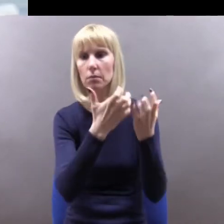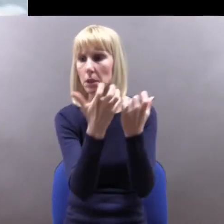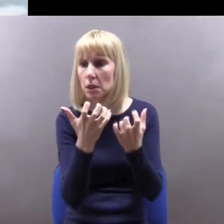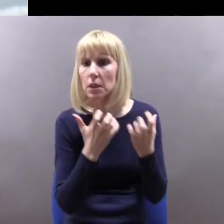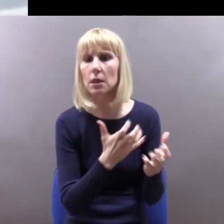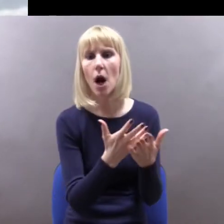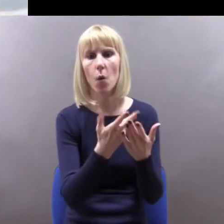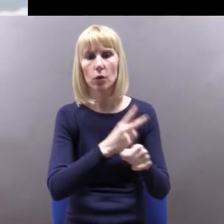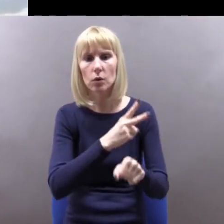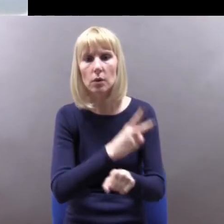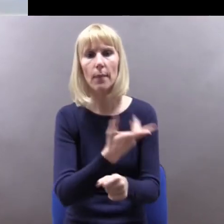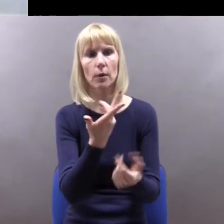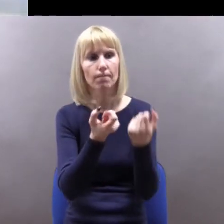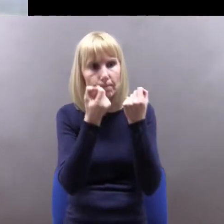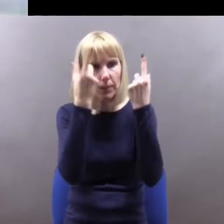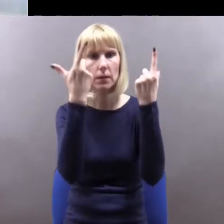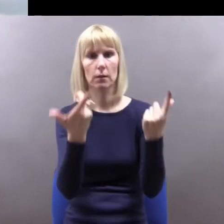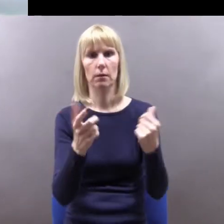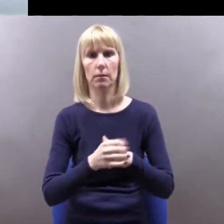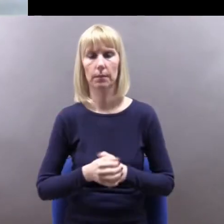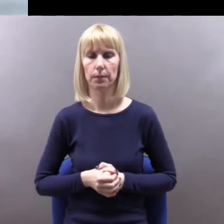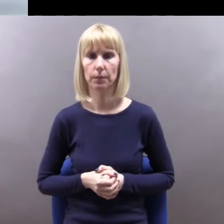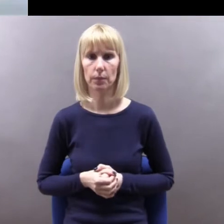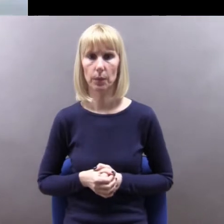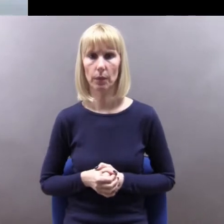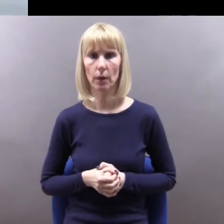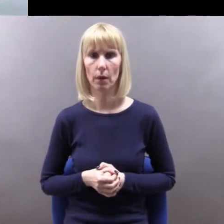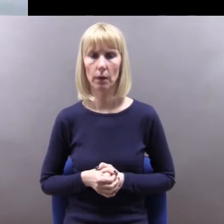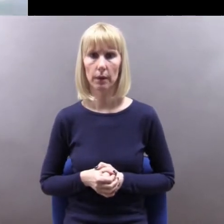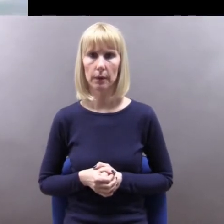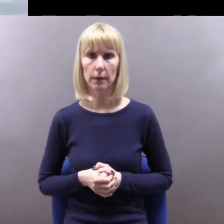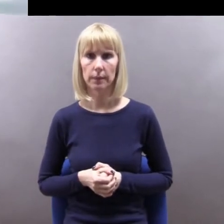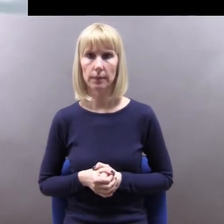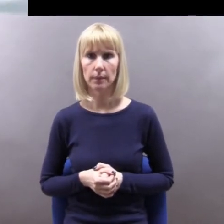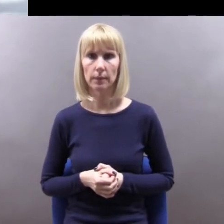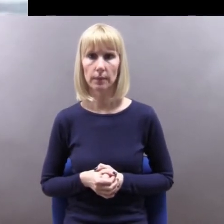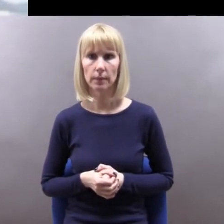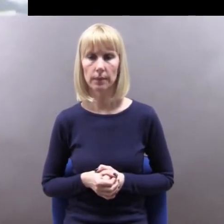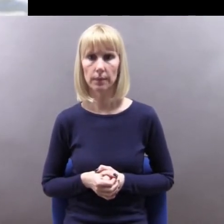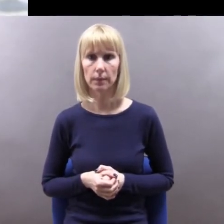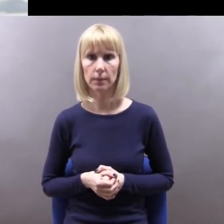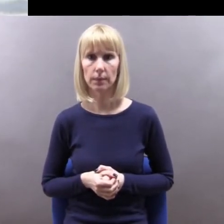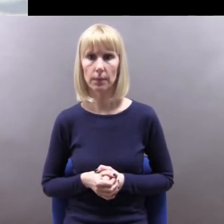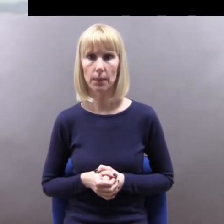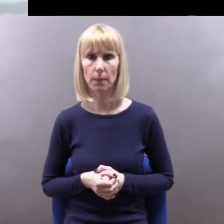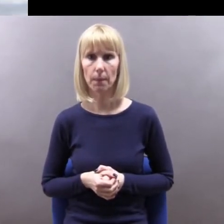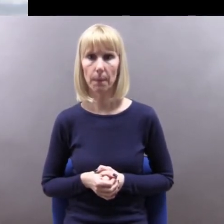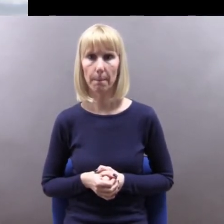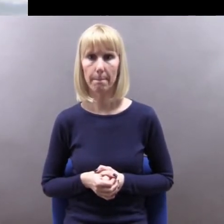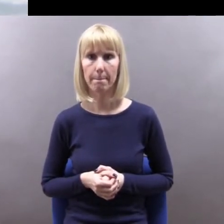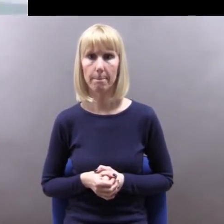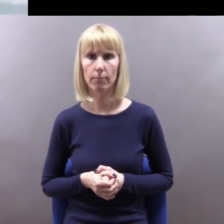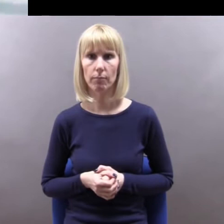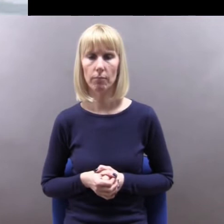dla zarządzających muzeum za to, że ktoś na to wpadł, ktoś chciał to zrobić,